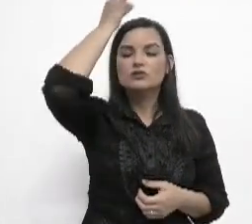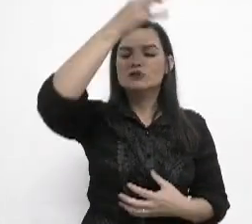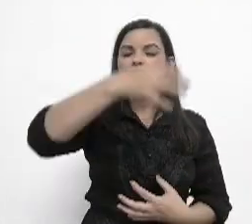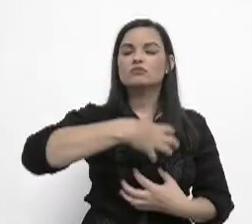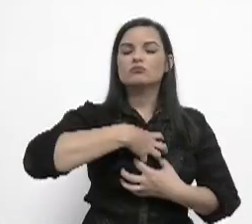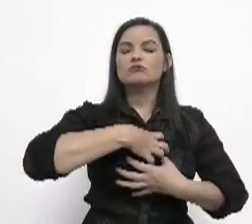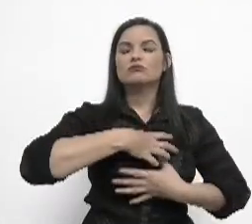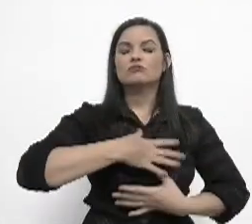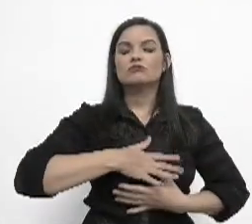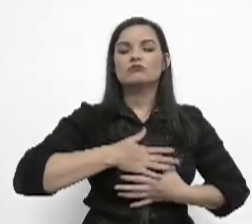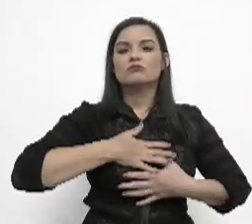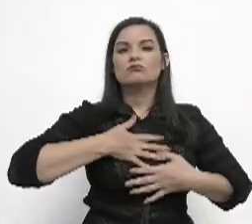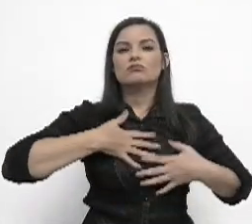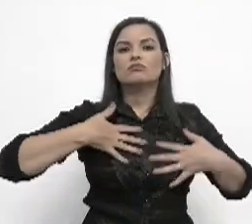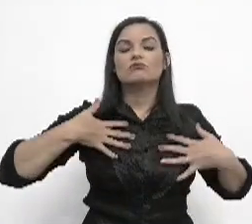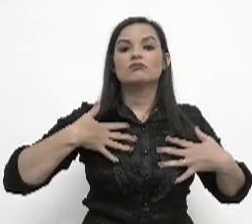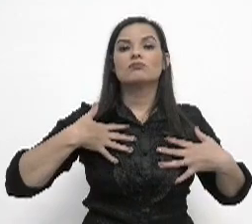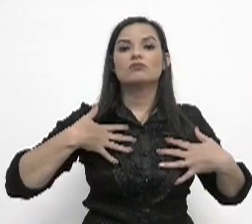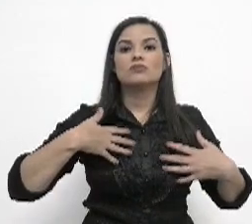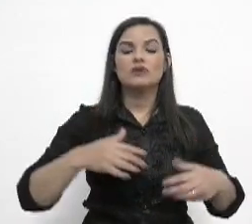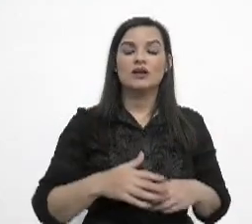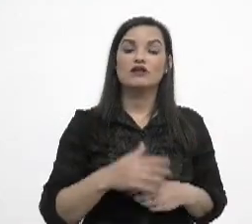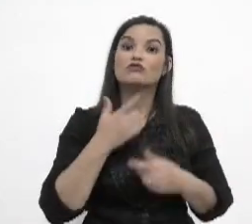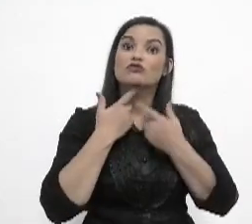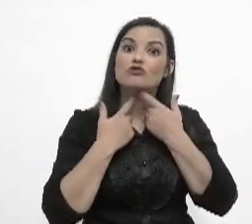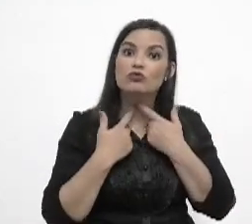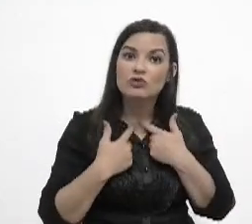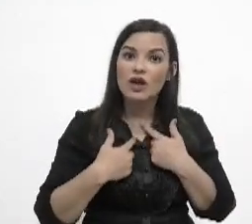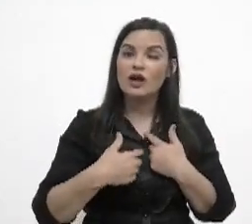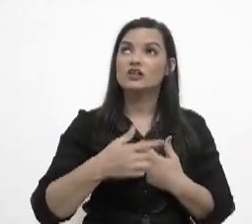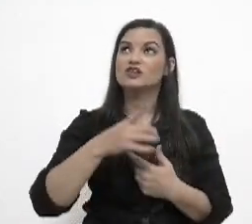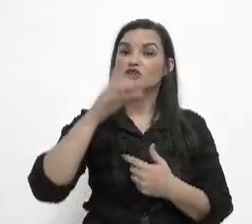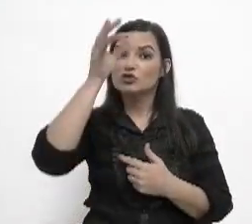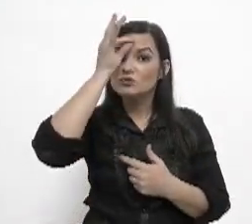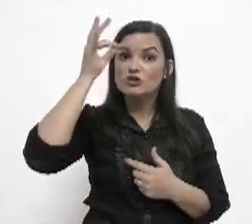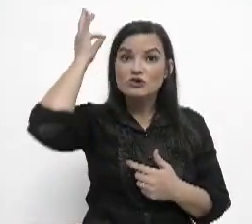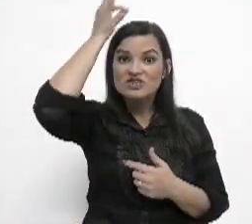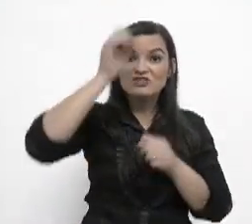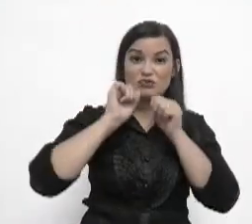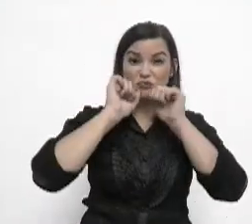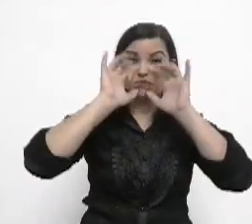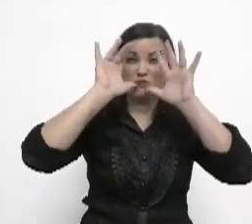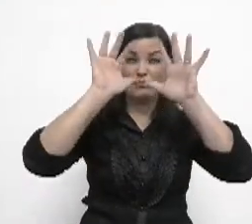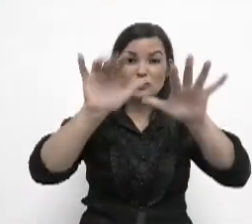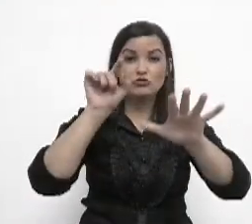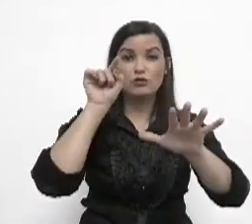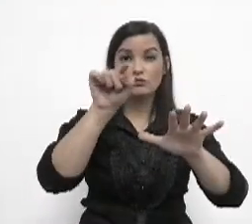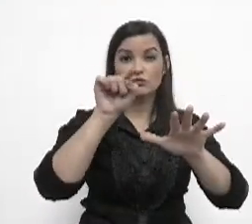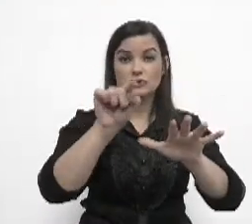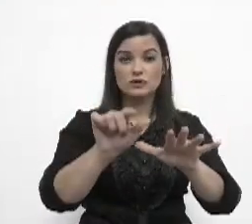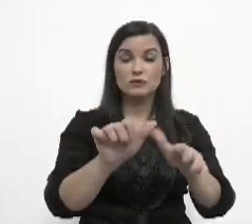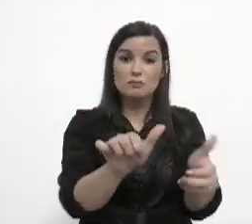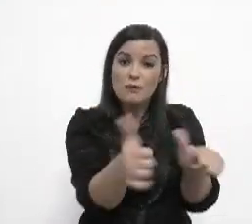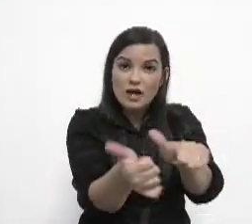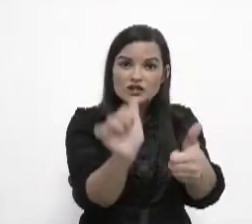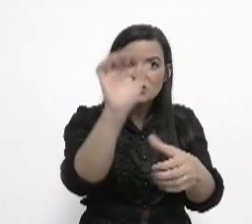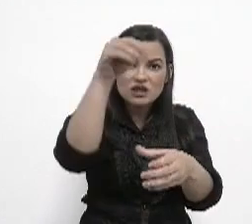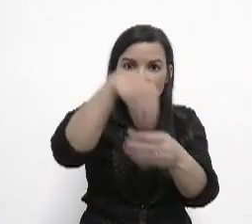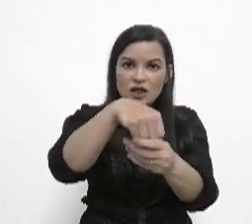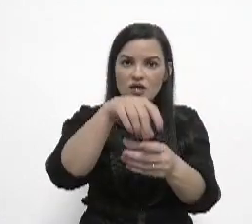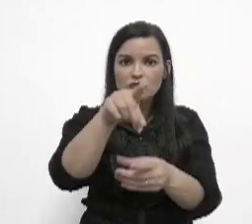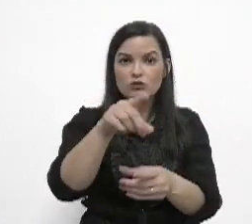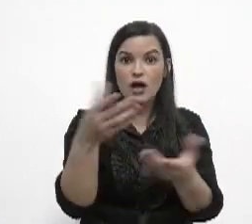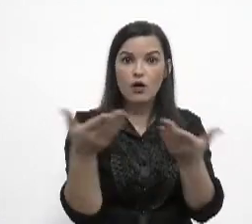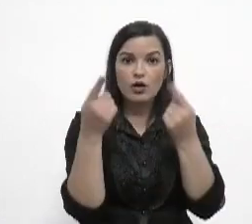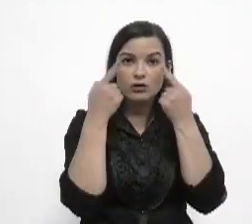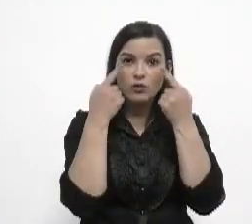corações. 이 밤에 성령이 여러분을 안수하기를 Eu 바랍니다. desejo que o batismo do Espírito do Senhor seja em 성령이 você. 여러분의 눈을 뜨게 하기를 축복합니다. Que assim possa abrir os seus olhos nesse